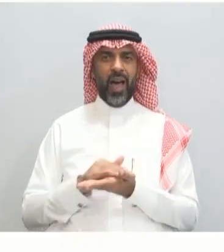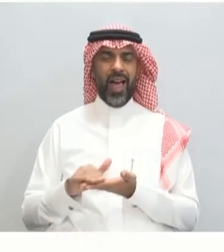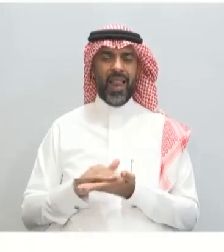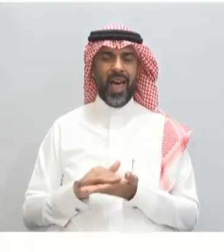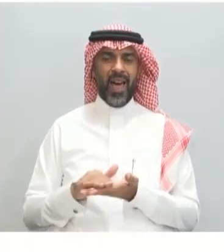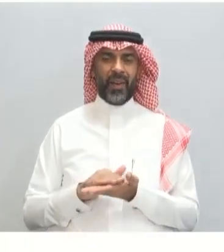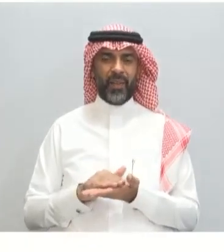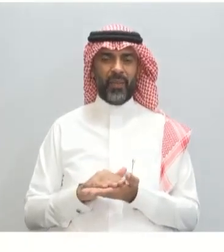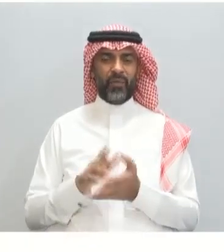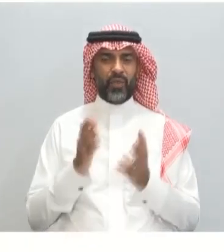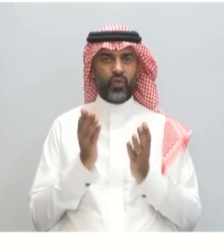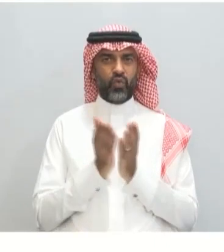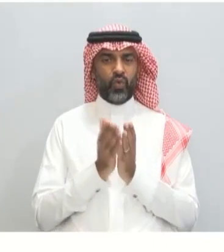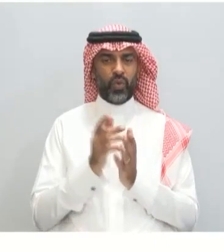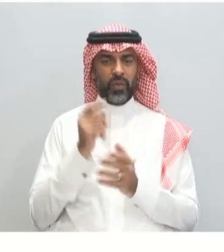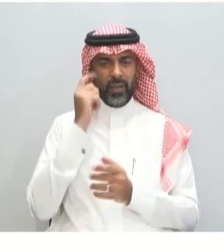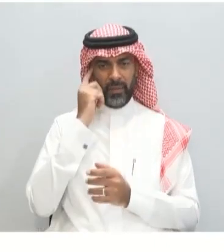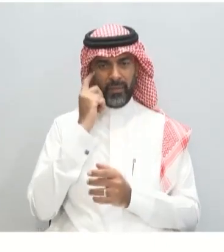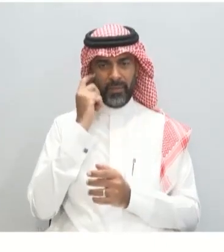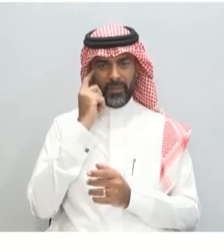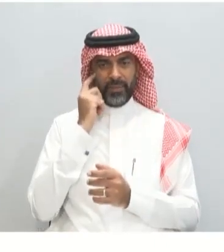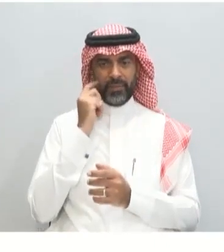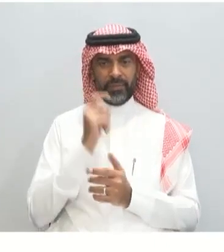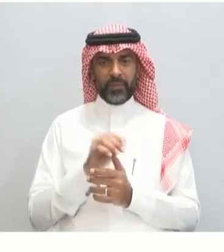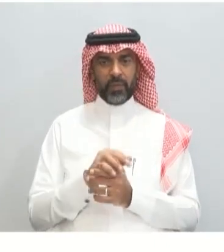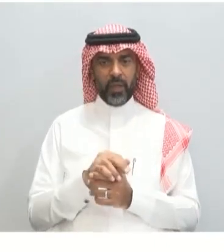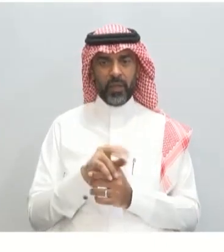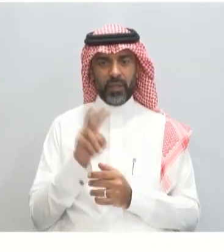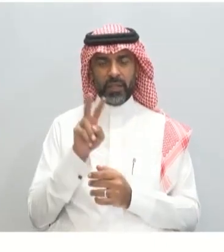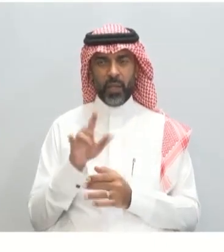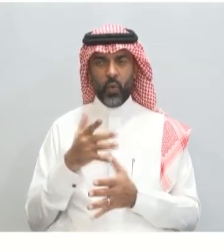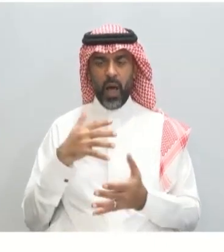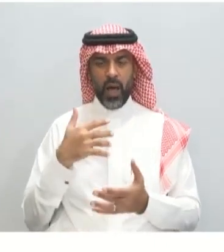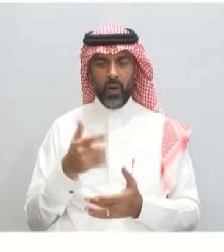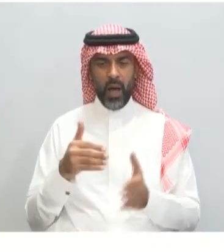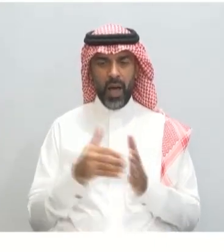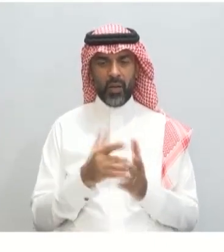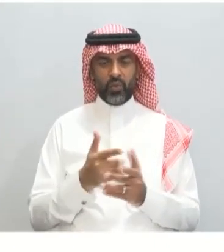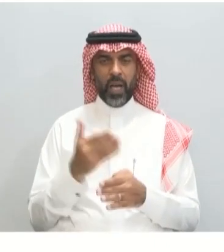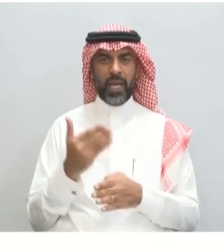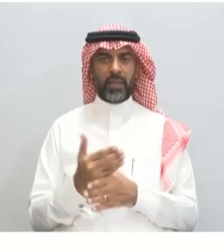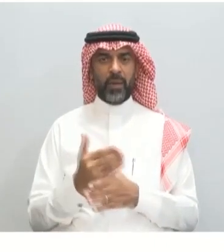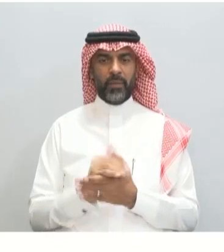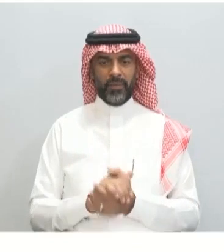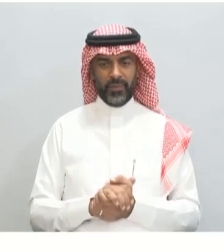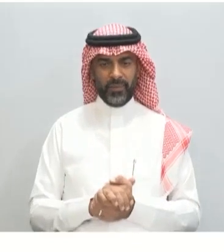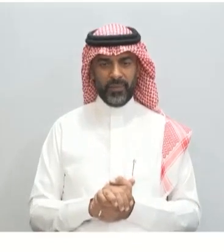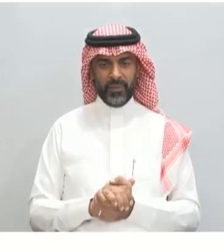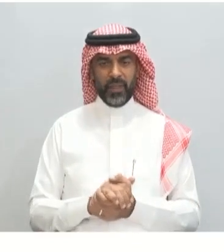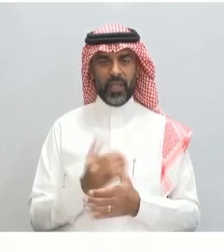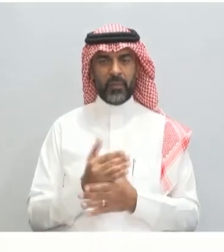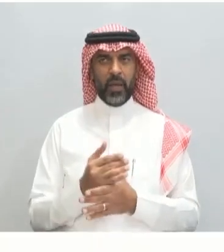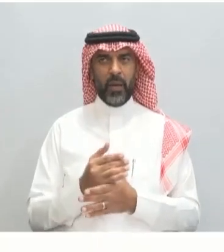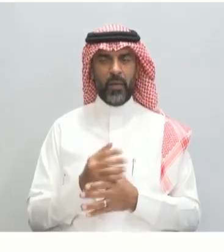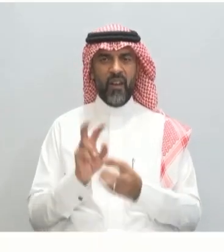عده دروس مبتدئه بشكل كوكب الارض ومنتهيه ابنائي وبناتي الطلاب بالدرس الثاني عشر واه اسباب